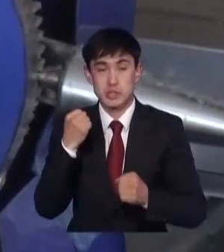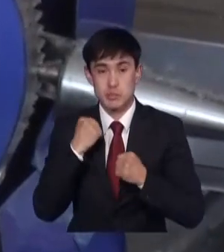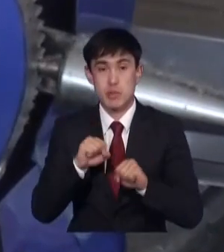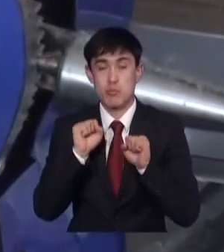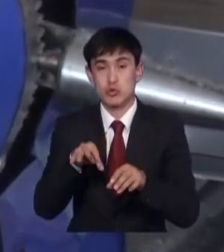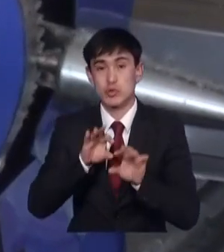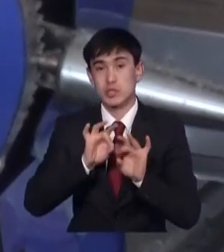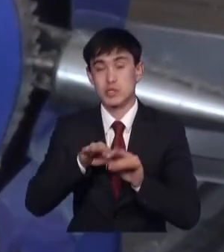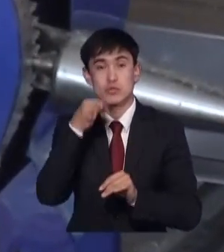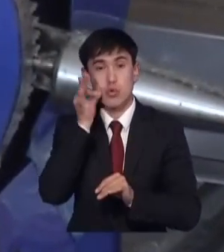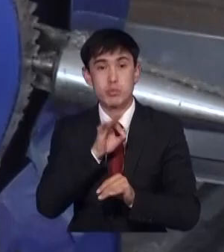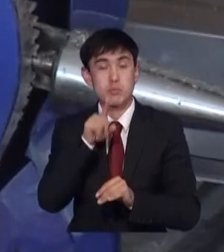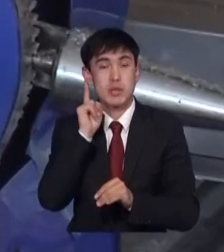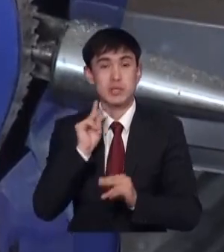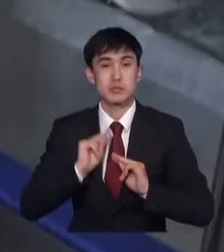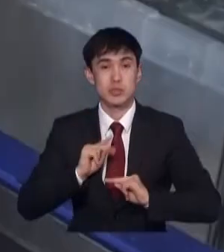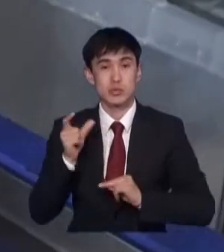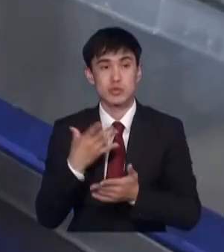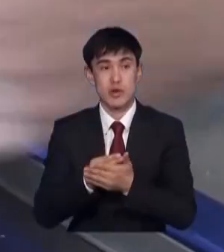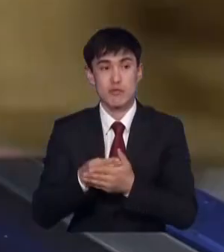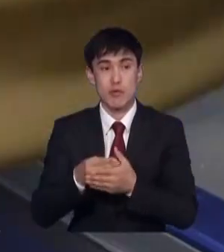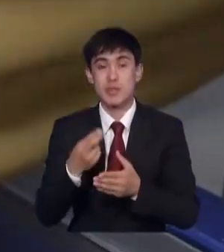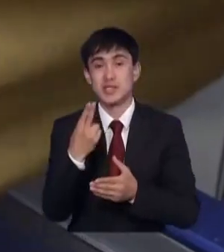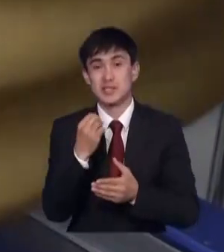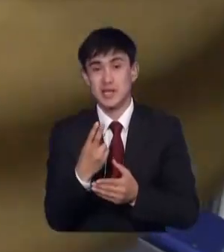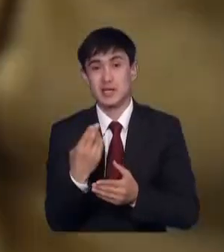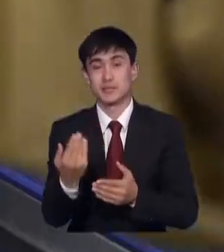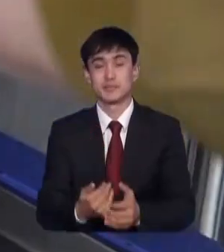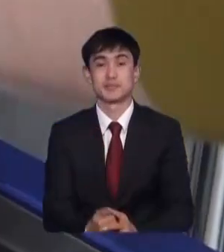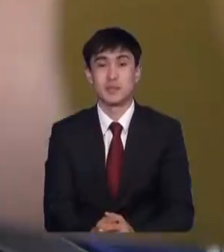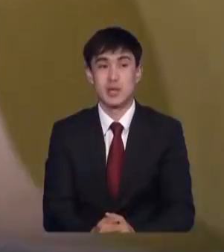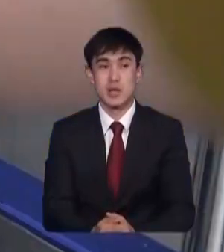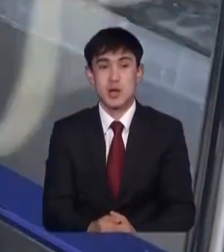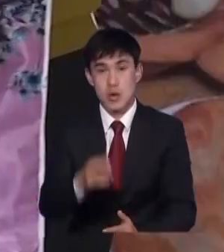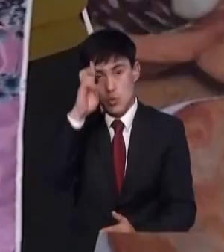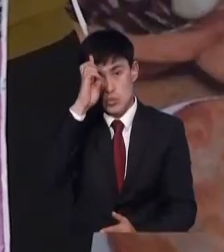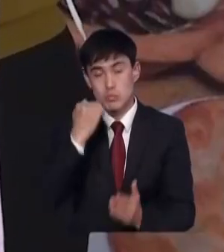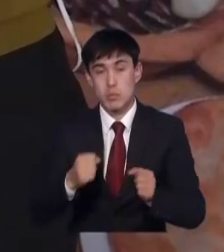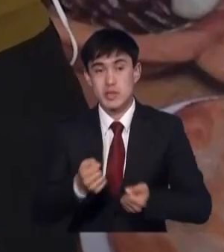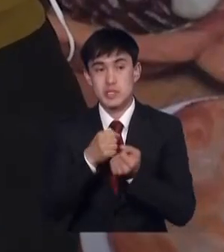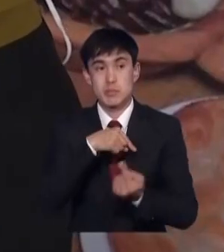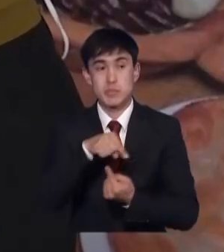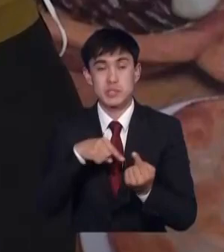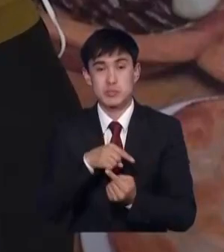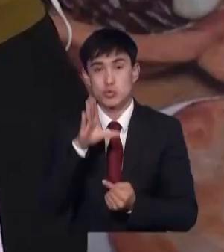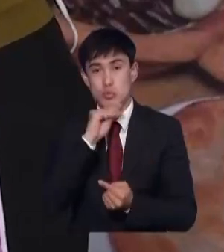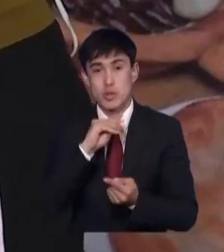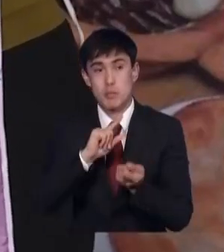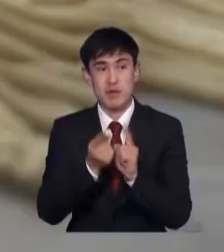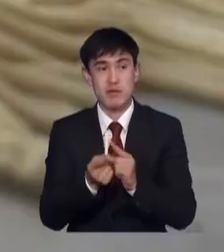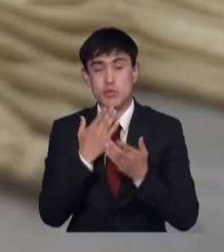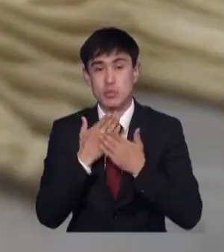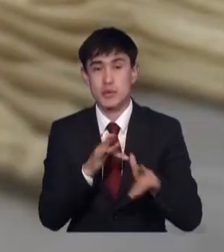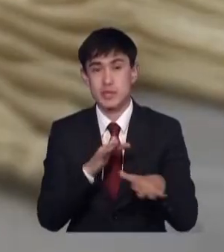делиться опытом с молодыми сотрудниками своего небольшого кондитерского цеха благодаря государственной поддержке бизнес-леди сумело превратить